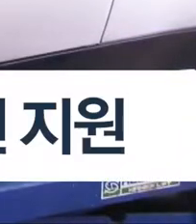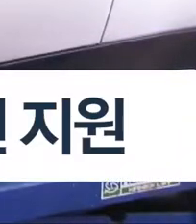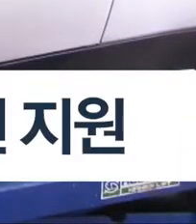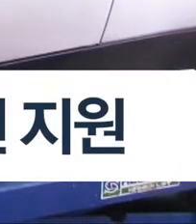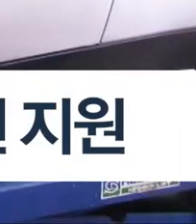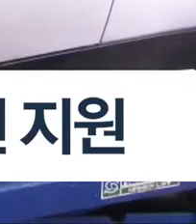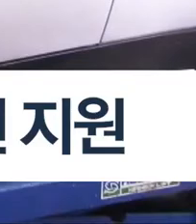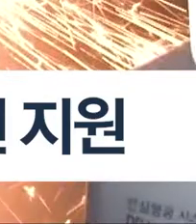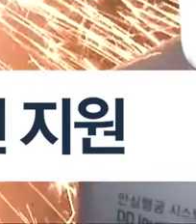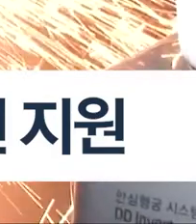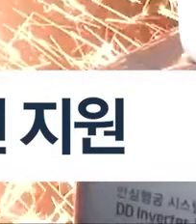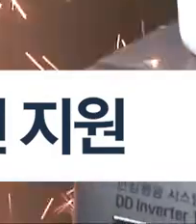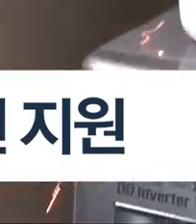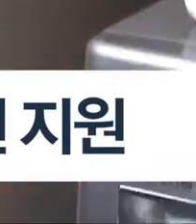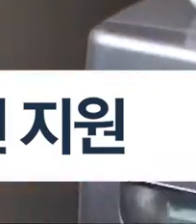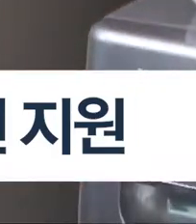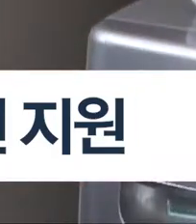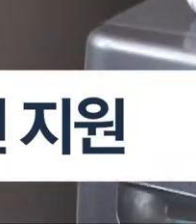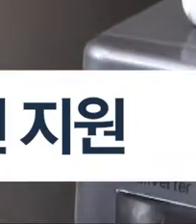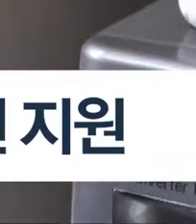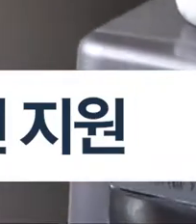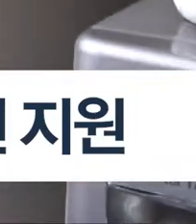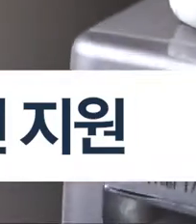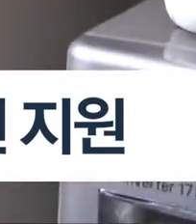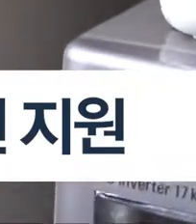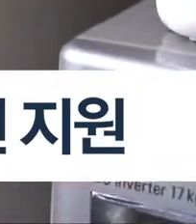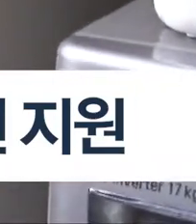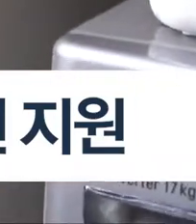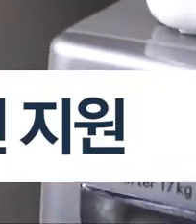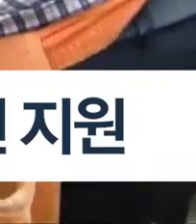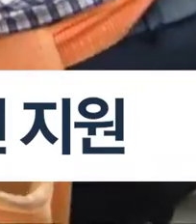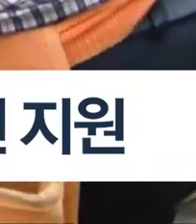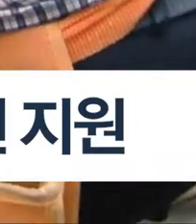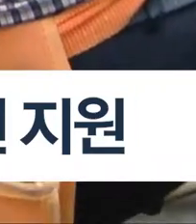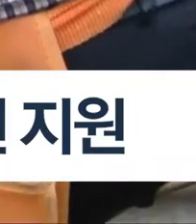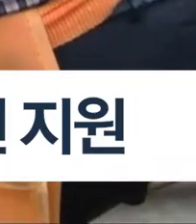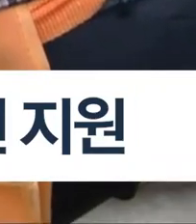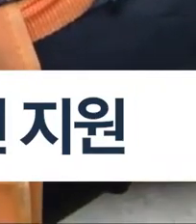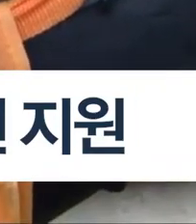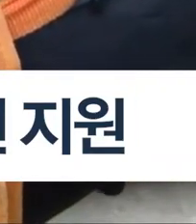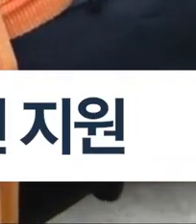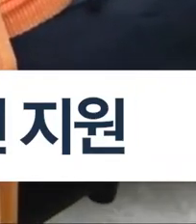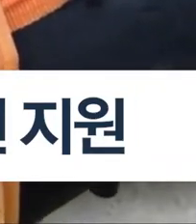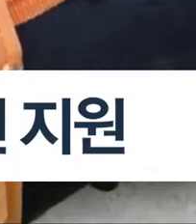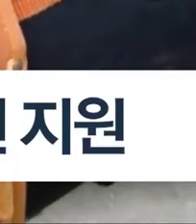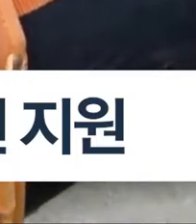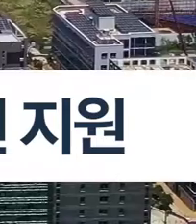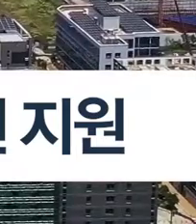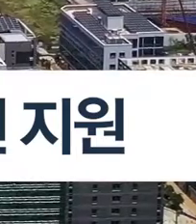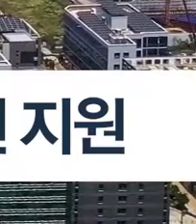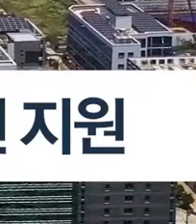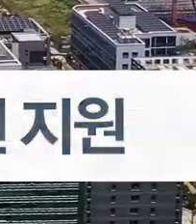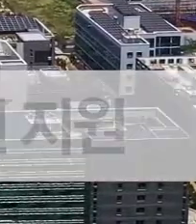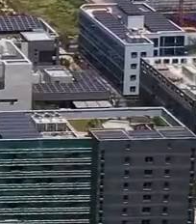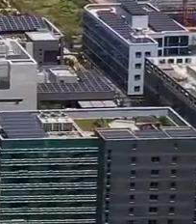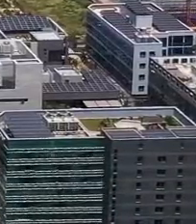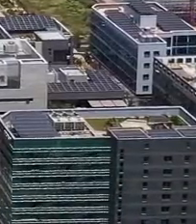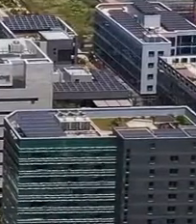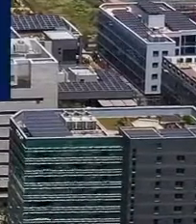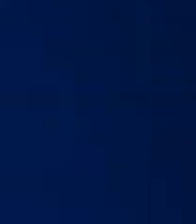강서구가 중소기업과 소상공인의 자금난을 해소하기 위해 80억 원 규모의 중소기업 육성기금 융자 지원 사업을